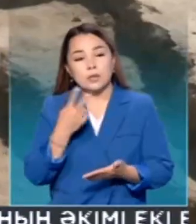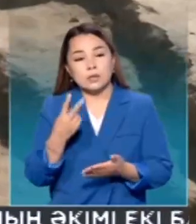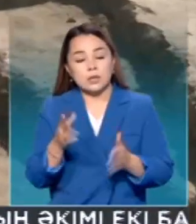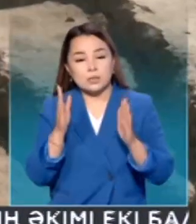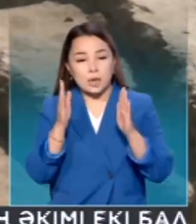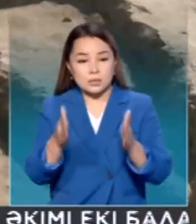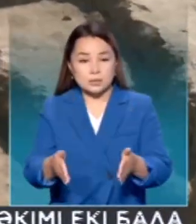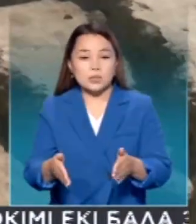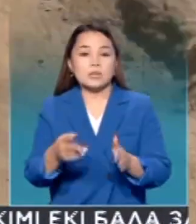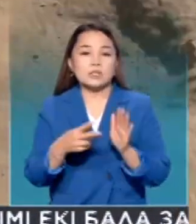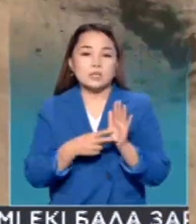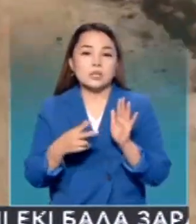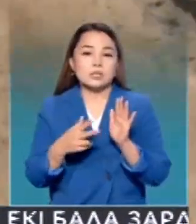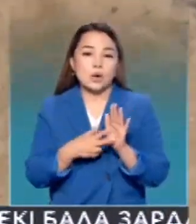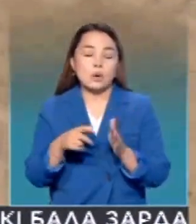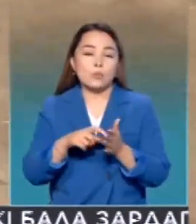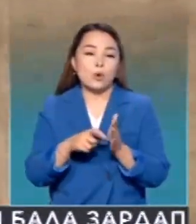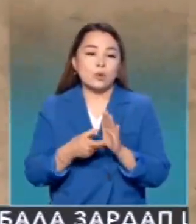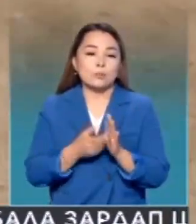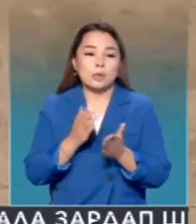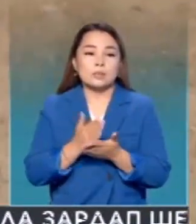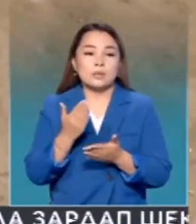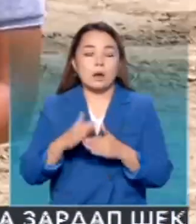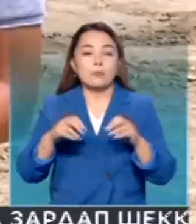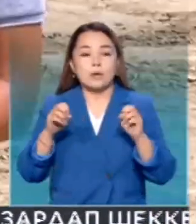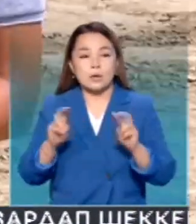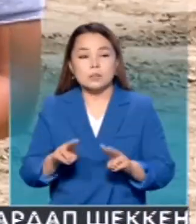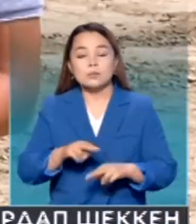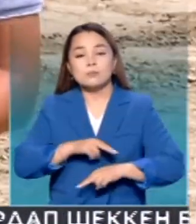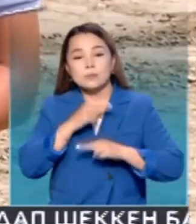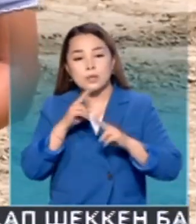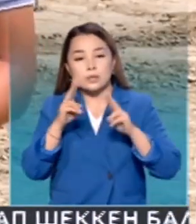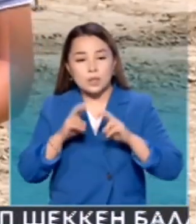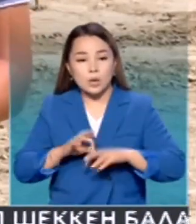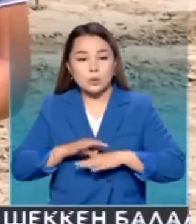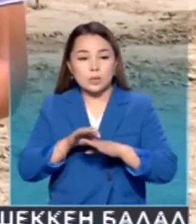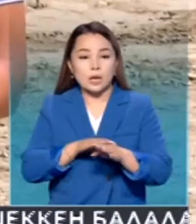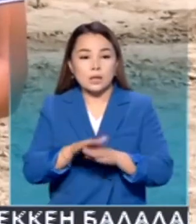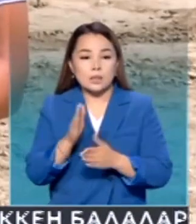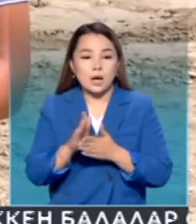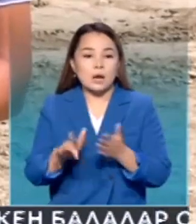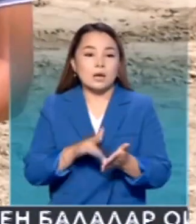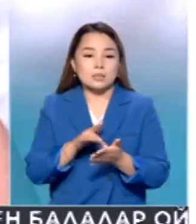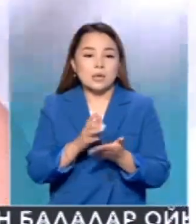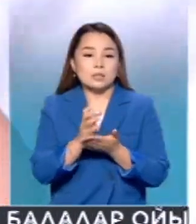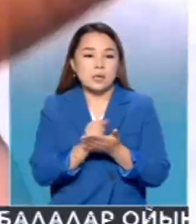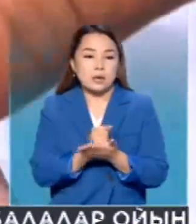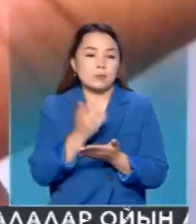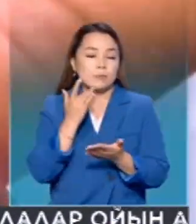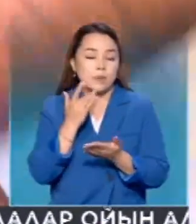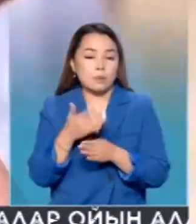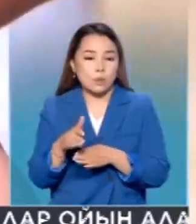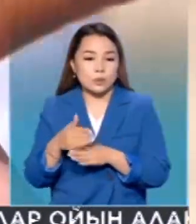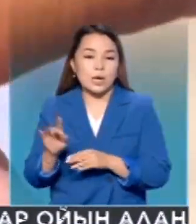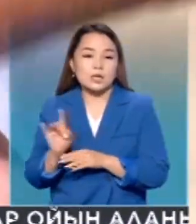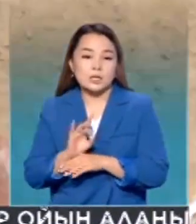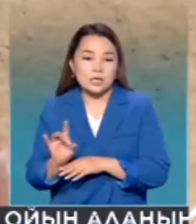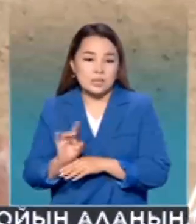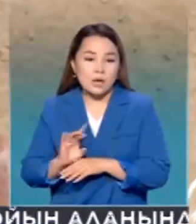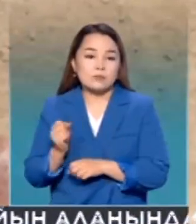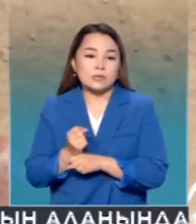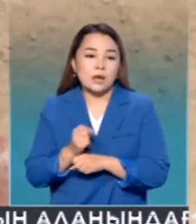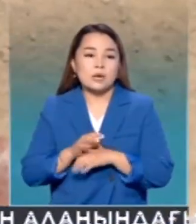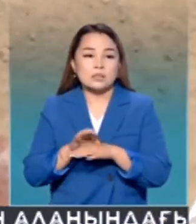дәліздің бойында 7-8 бөлме орналасқан. Мамандар оны мұқият зерттеуге көшкен, әрі қаланың сақталған бөлігіне реставрация жасалып